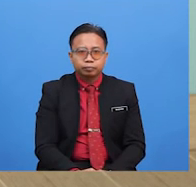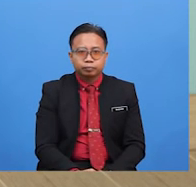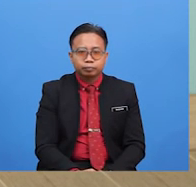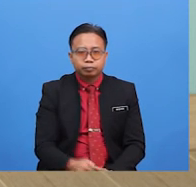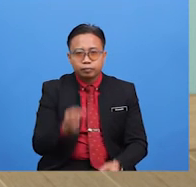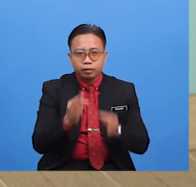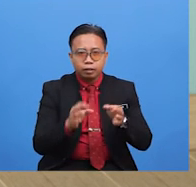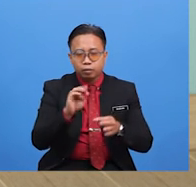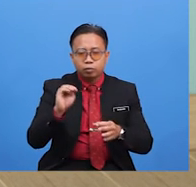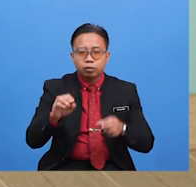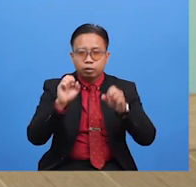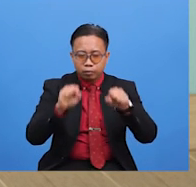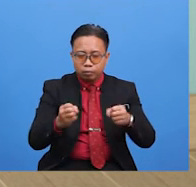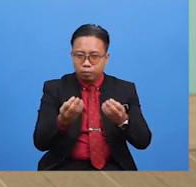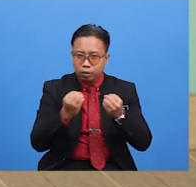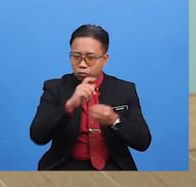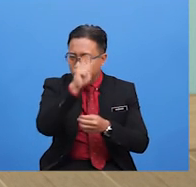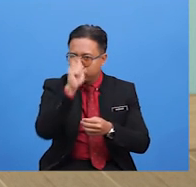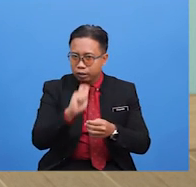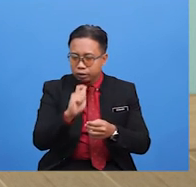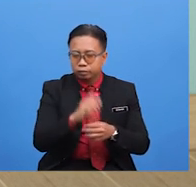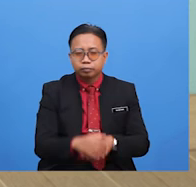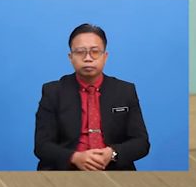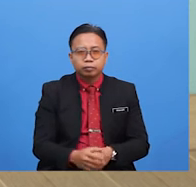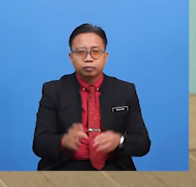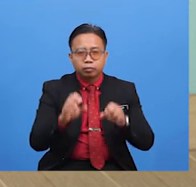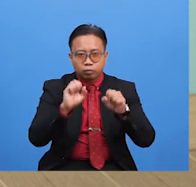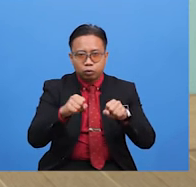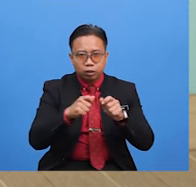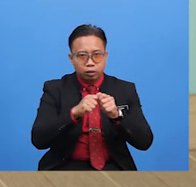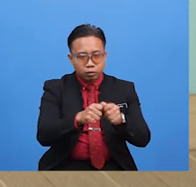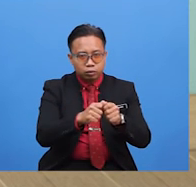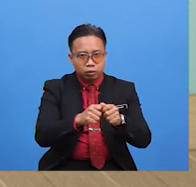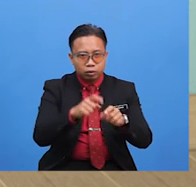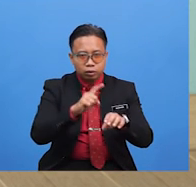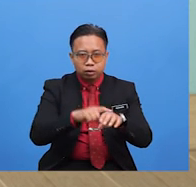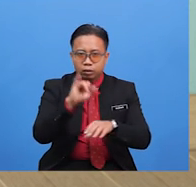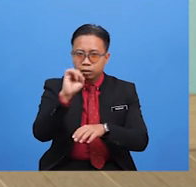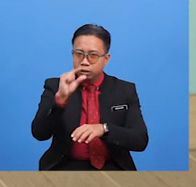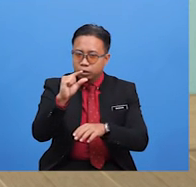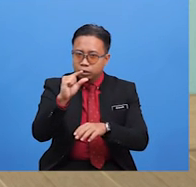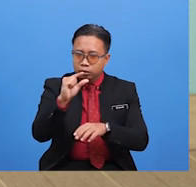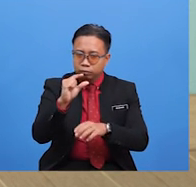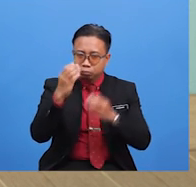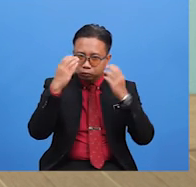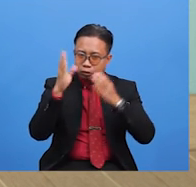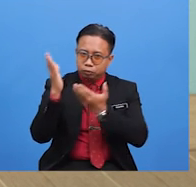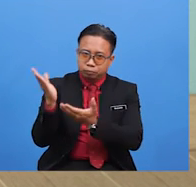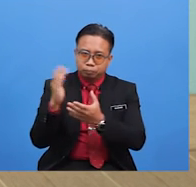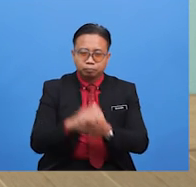Sekiranya murid-murid ingin bertanya atau mendapat maklumat yang lebih lanjut, boleh ikuti saya di IG peribadi saya iaitu